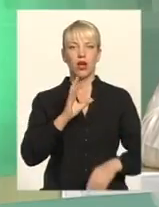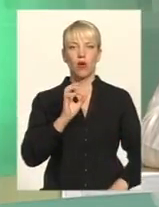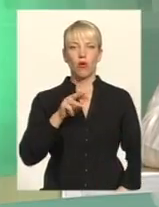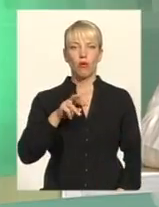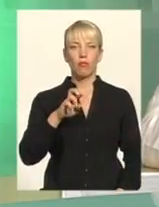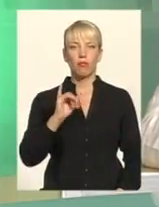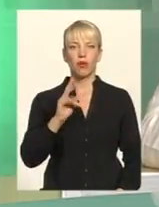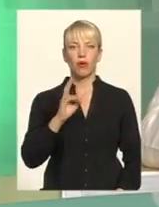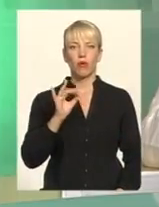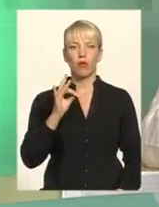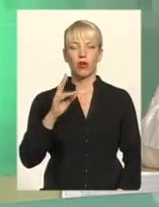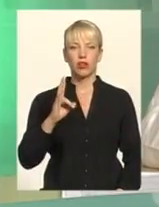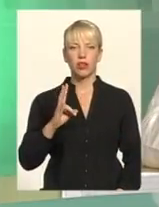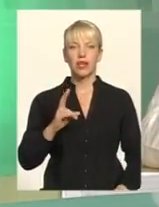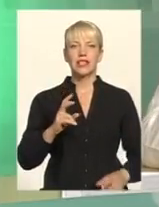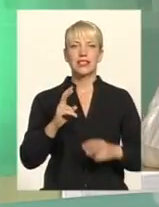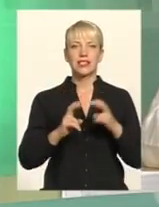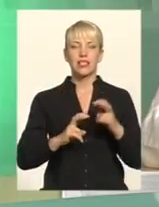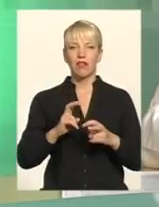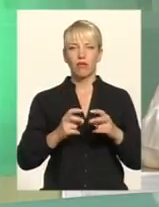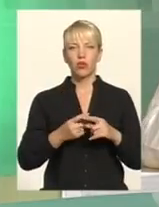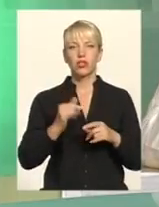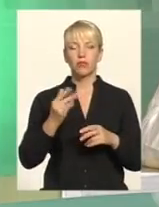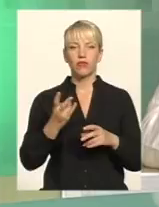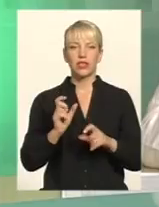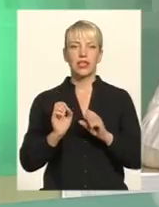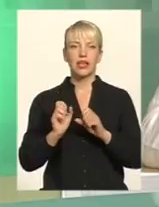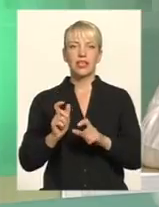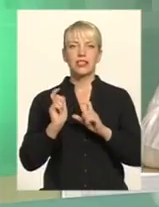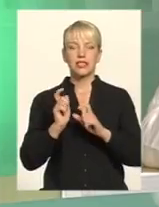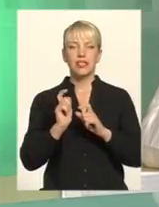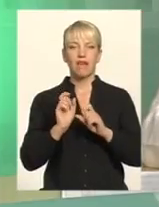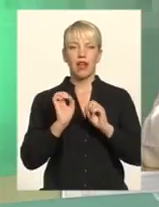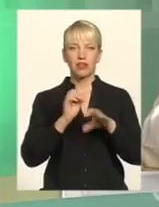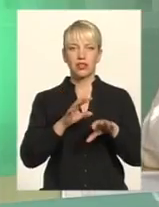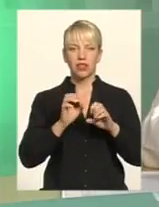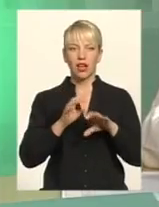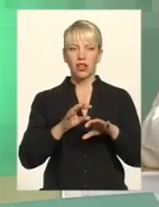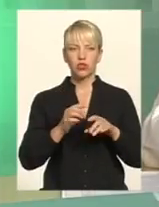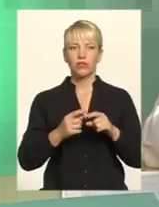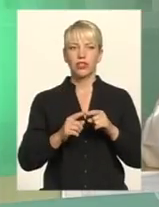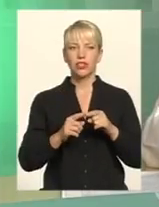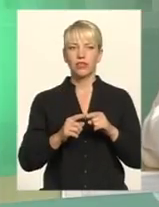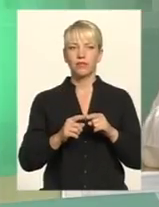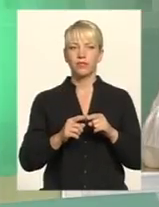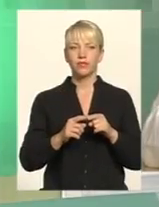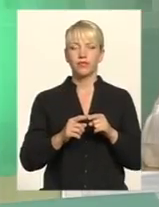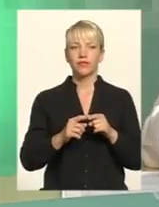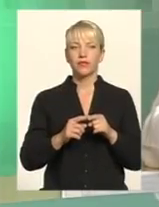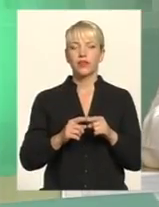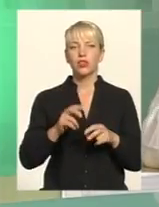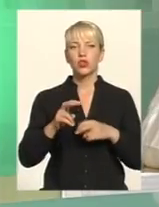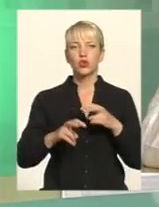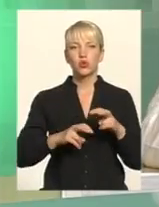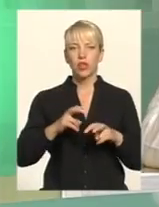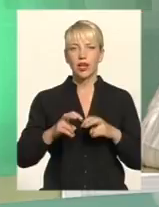ми виробляємо багато пшениці, ми маємо завантажувати наші мукомельні, брушномельні підприємства, які є на території області. Нам треба шукати ринки